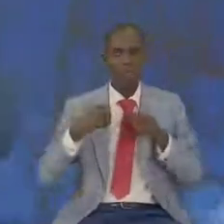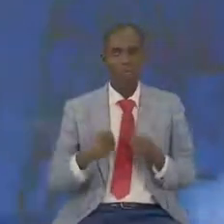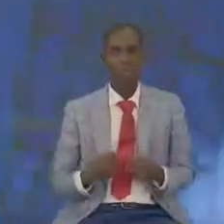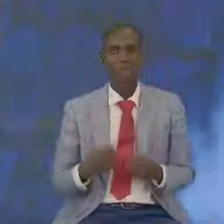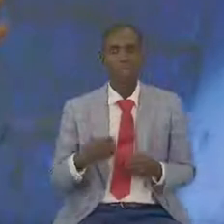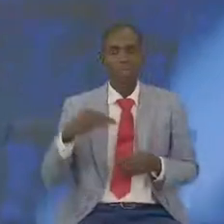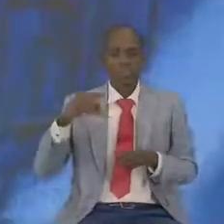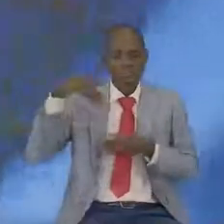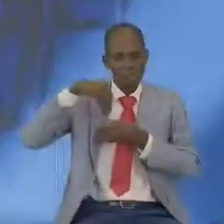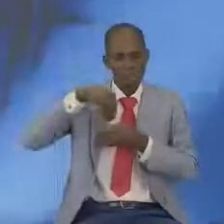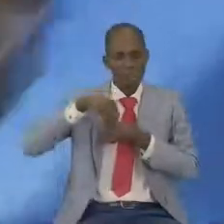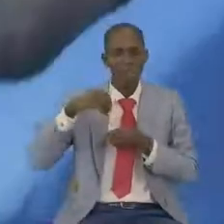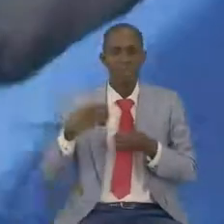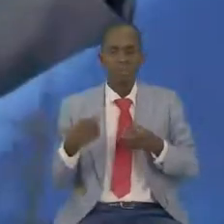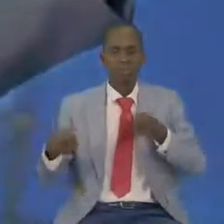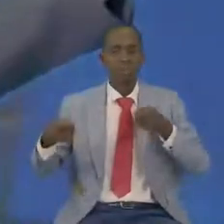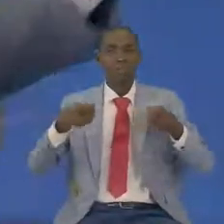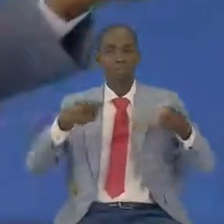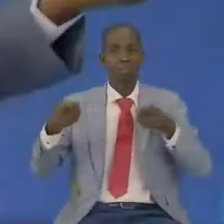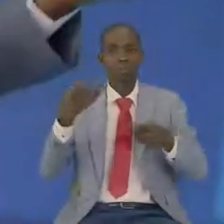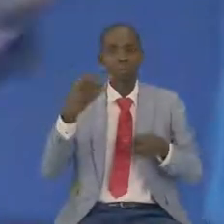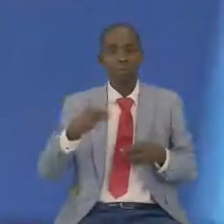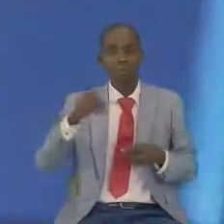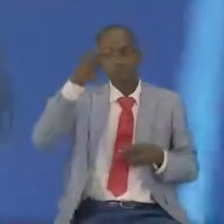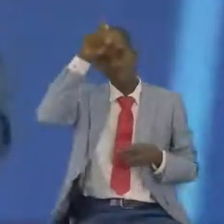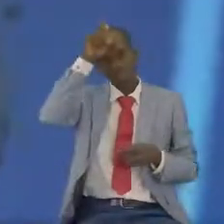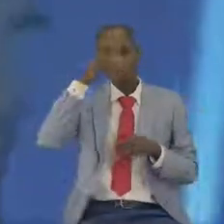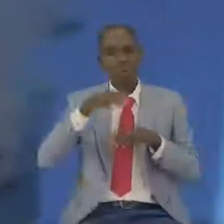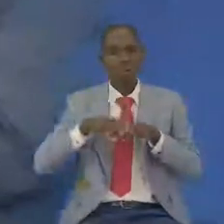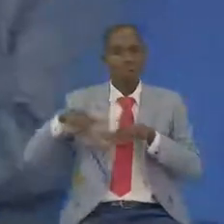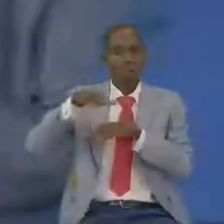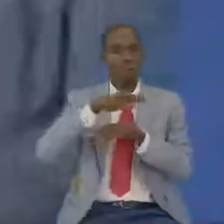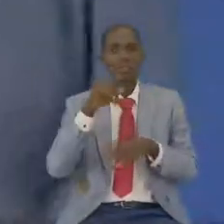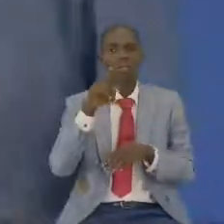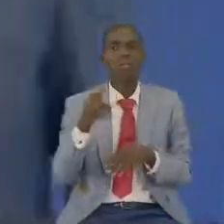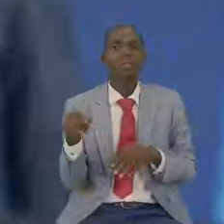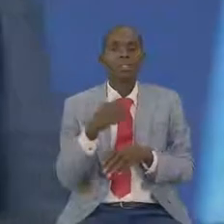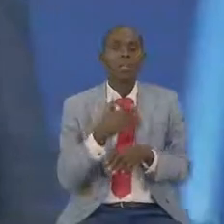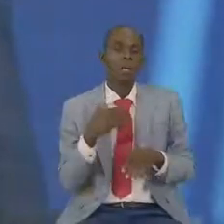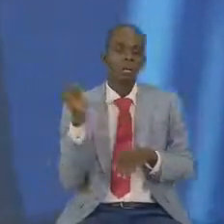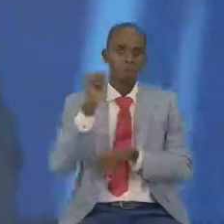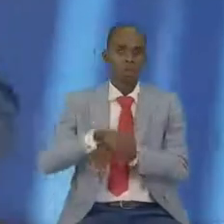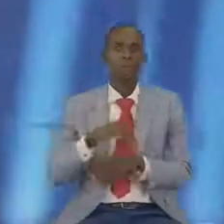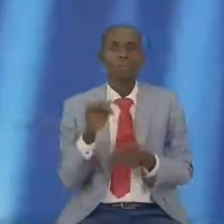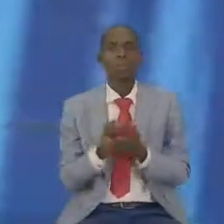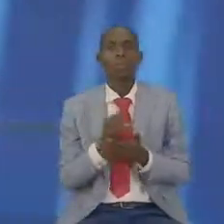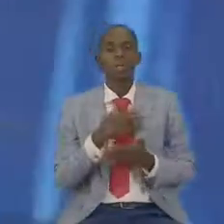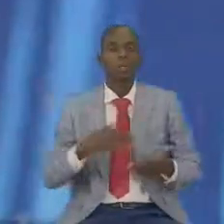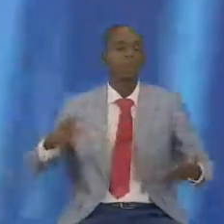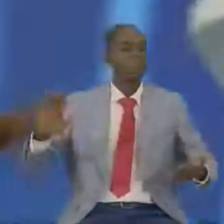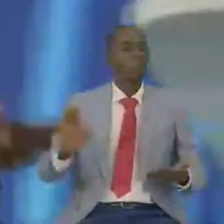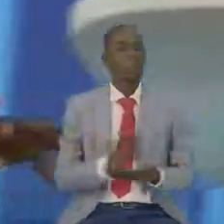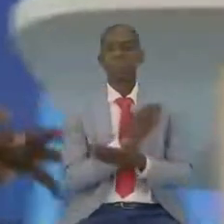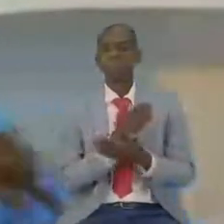la domination extérieure d'Égypte sur eux. Ils avaient vaincu cela et ils ont chanté